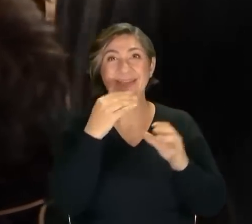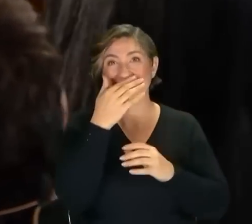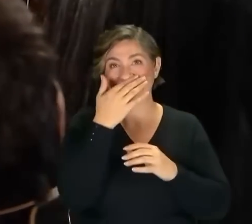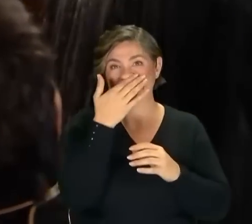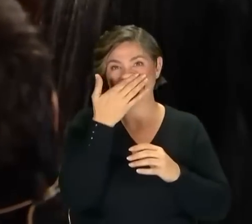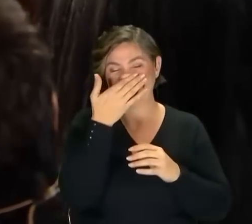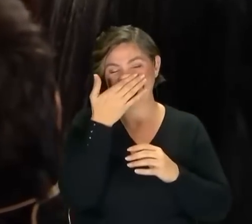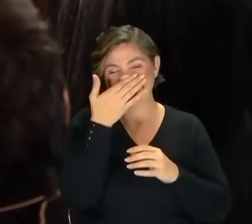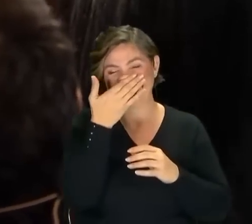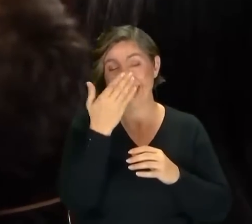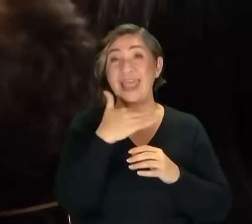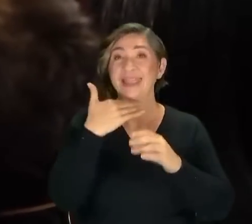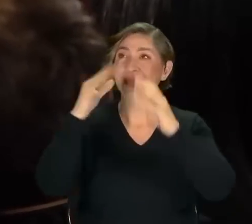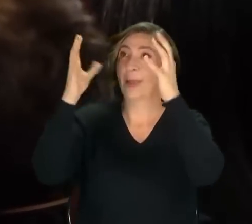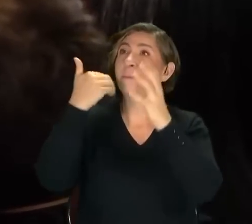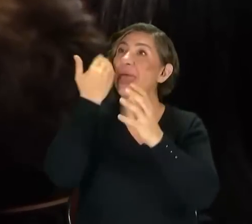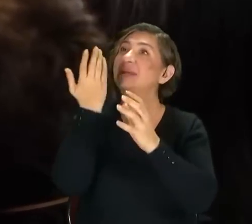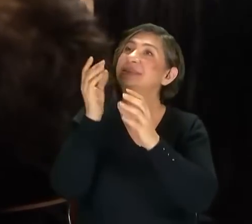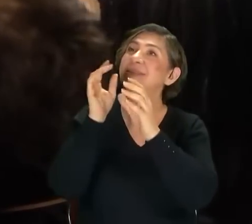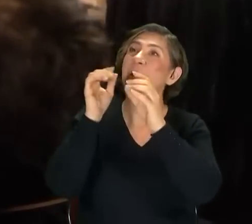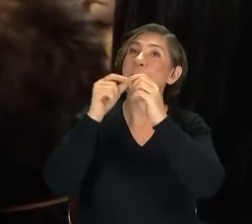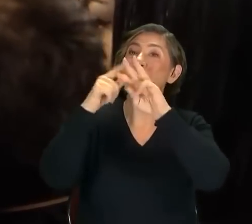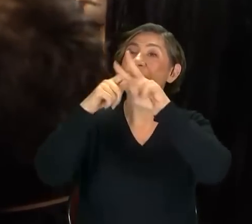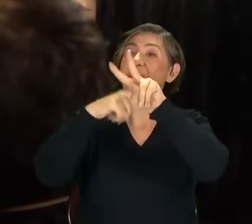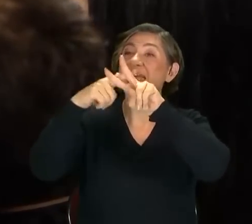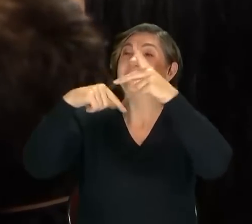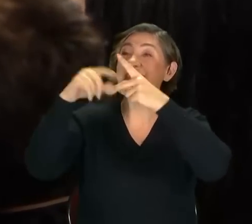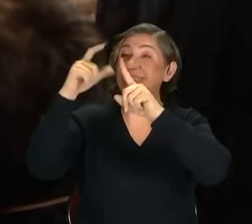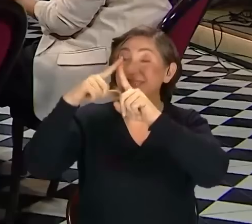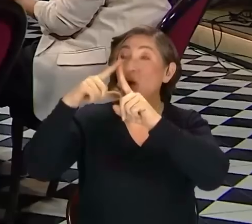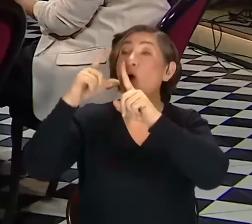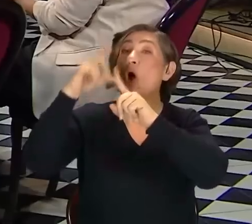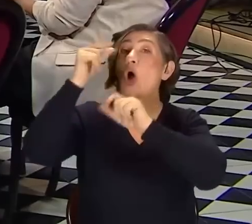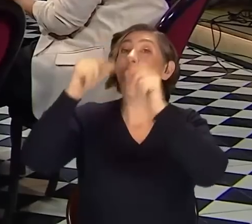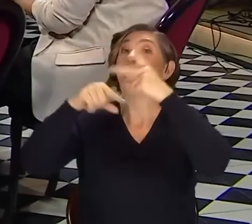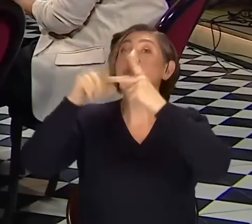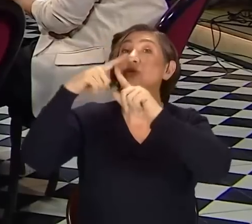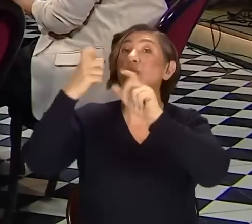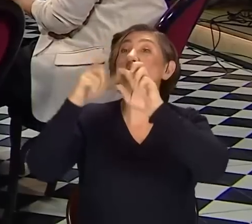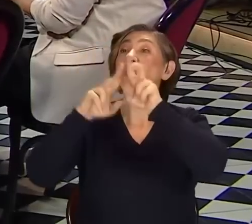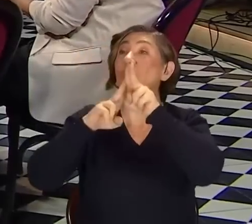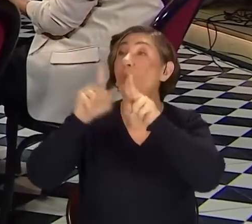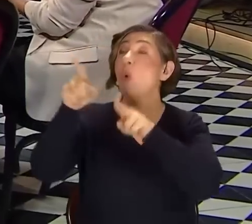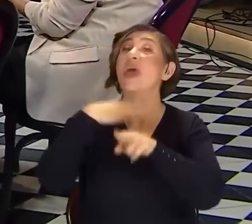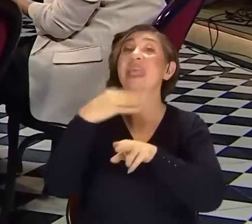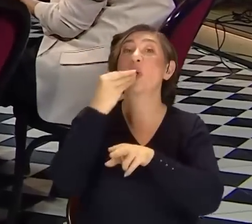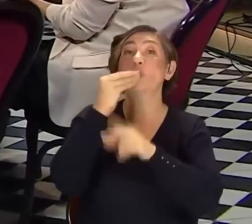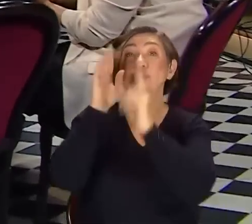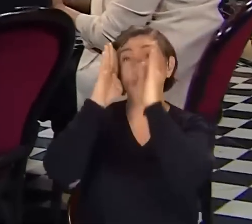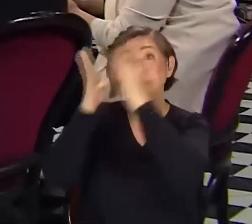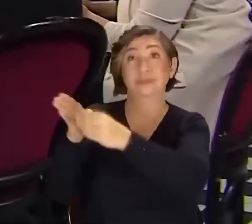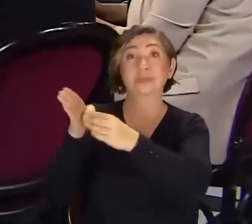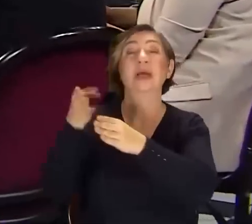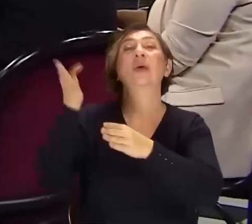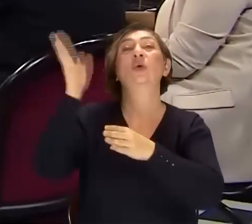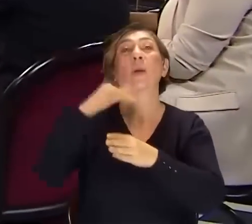yani? Üstüne yazmışlar beyaz Öztürk diye. Hep bundan yer diye mi? O onu yiyormuş o eti. Ya. O eti yiyormuş o. Ha.